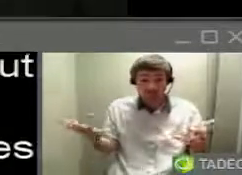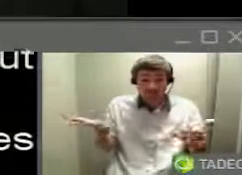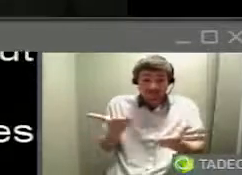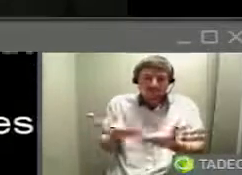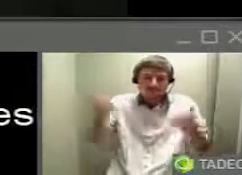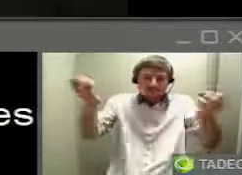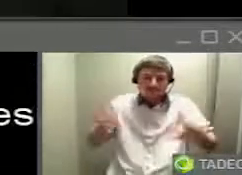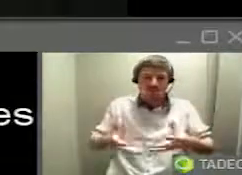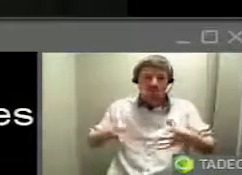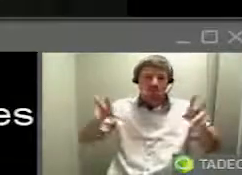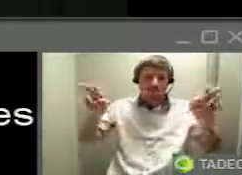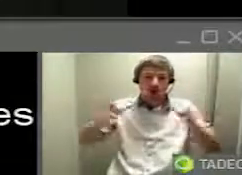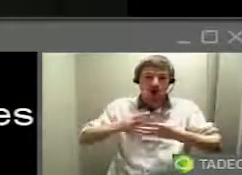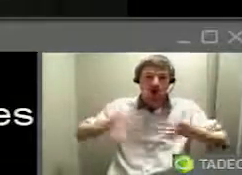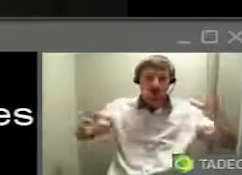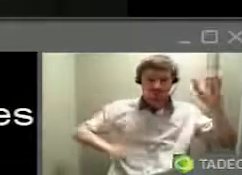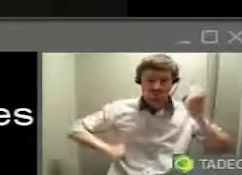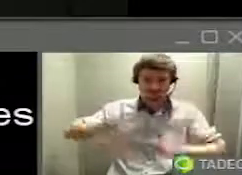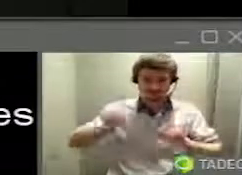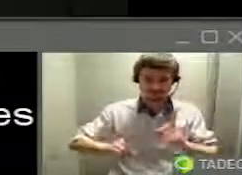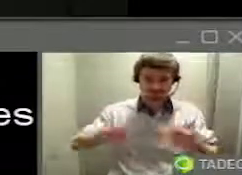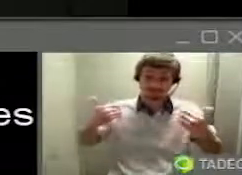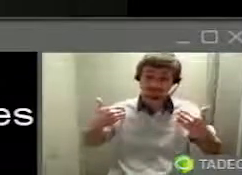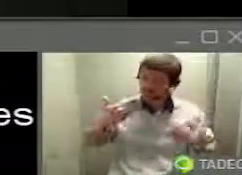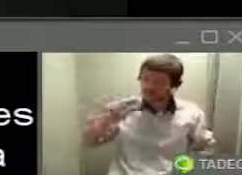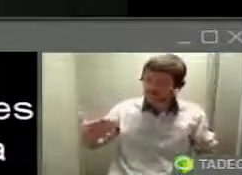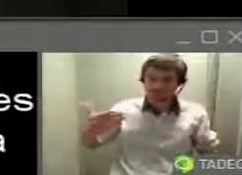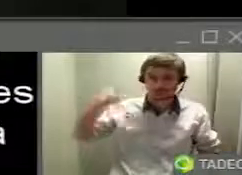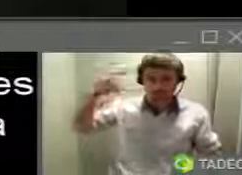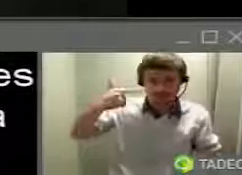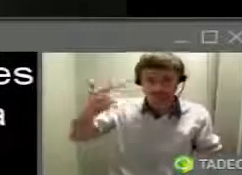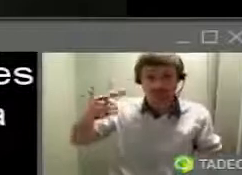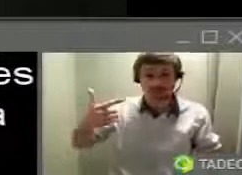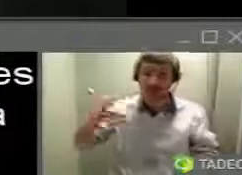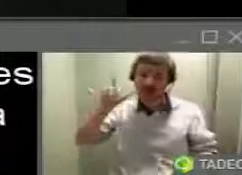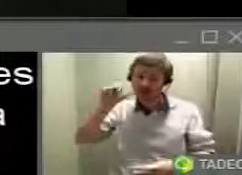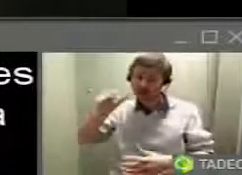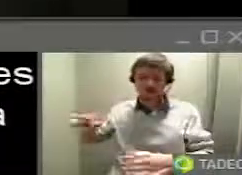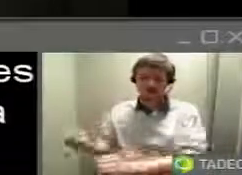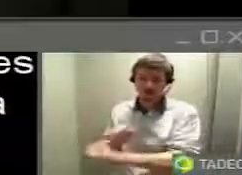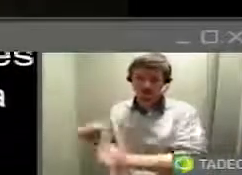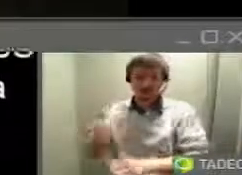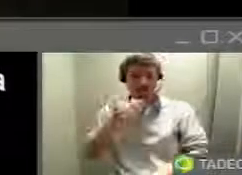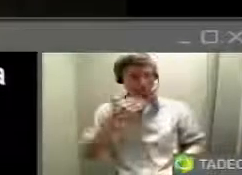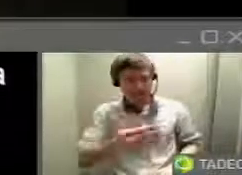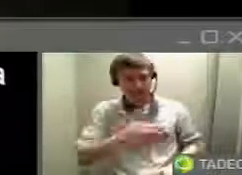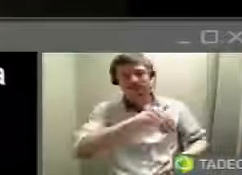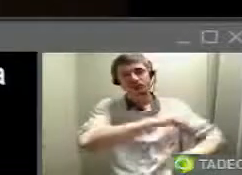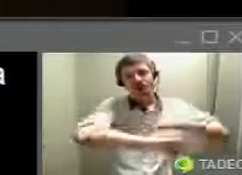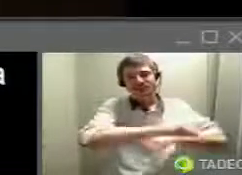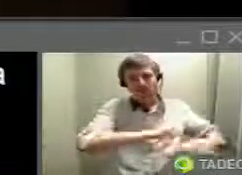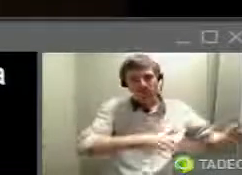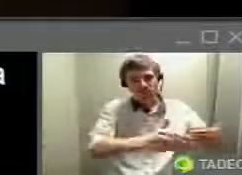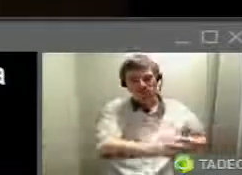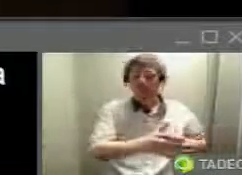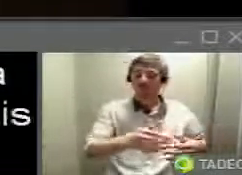Londres, parce que l'effort était fantastique, et merci aux organisateurs, parce que c'était de très très beaux jeux. La ferveur des Britanniques, une